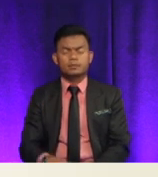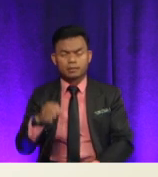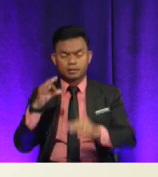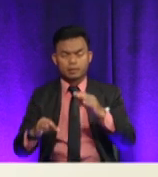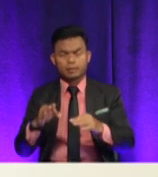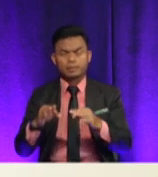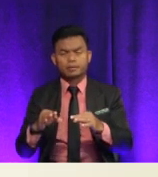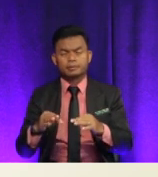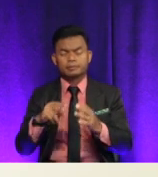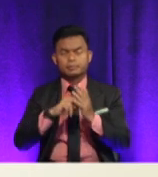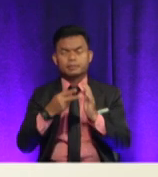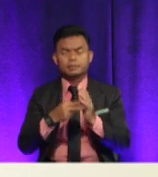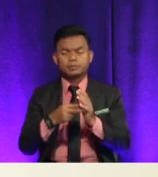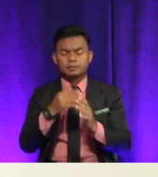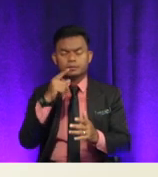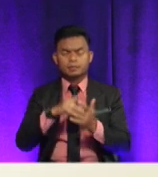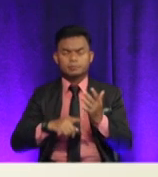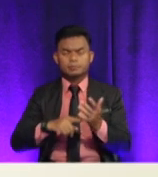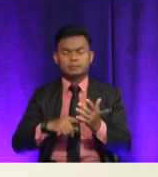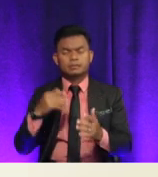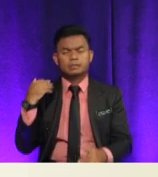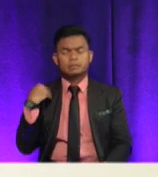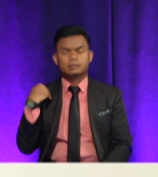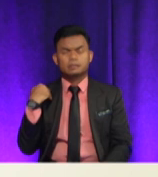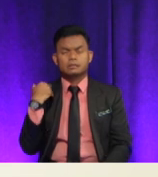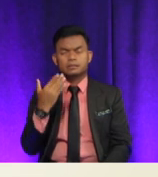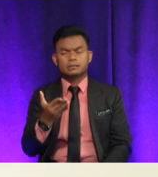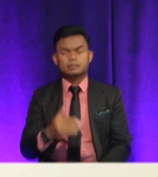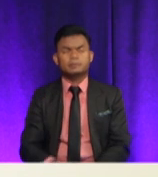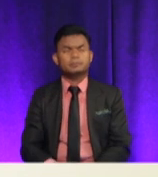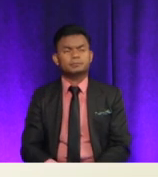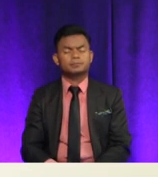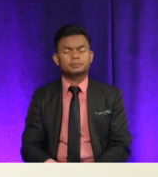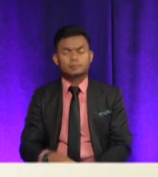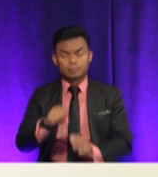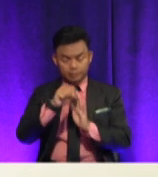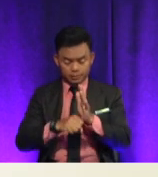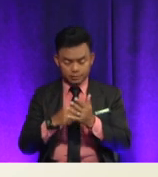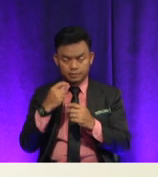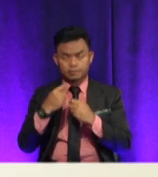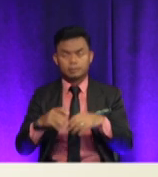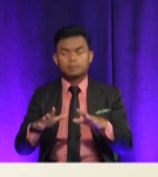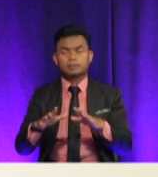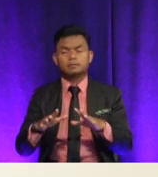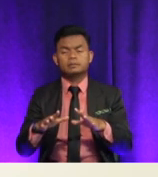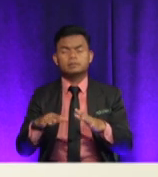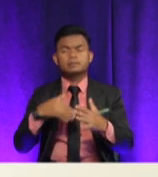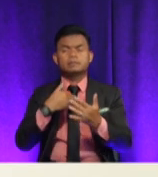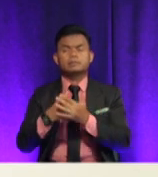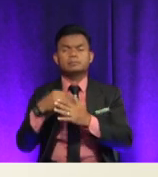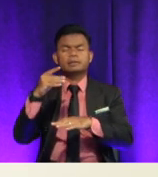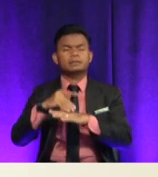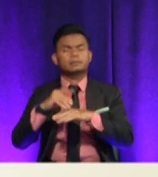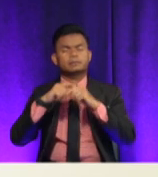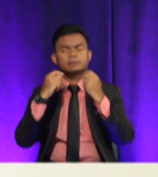Apakah maksud ya di sini Oke jadi maksudnya diceritakan bahwasanya setelah mereka ini sampai ke taman Bidasari